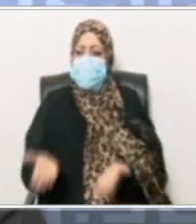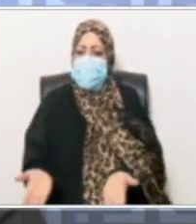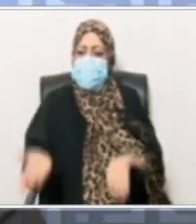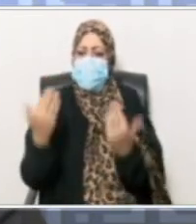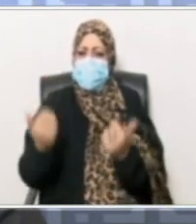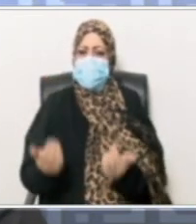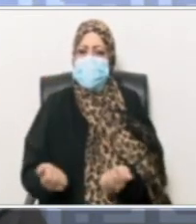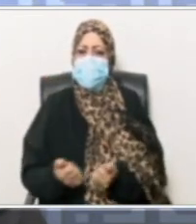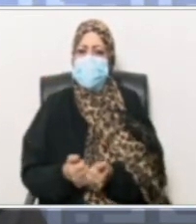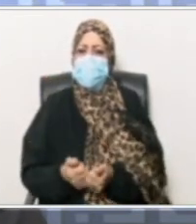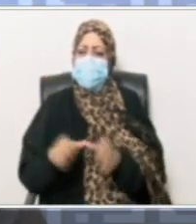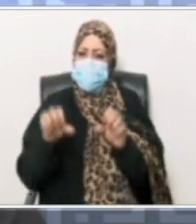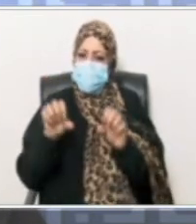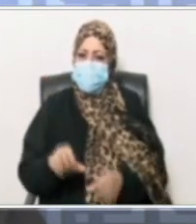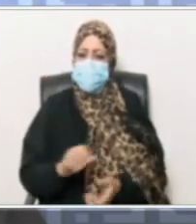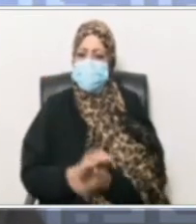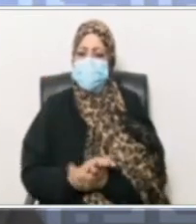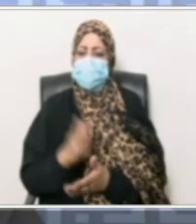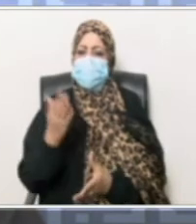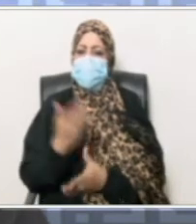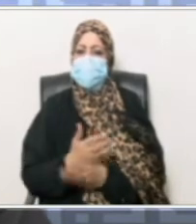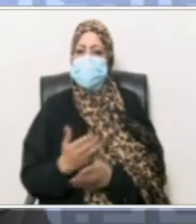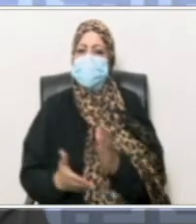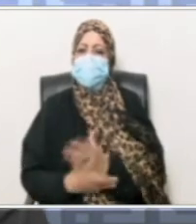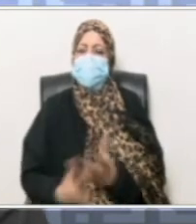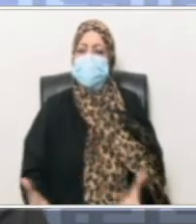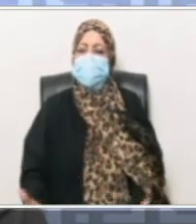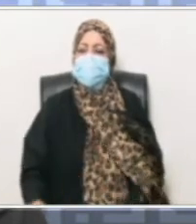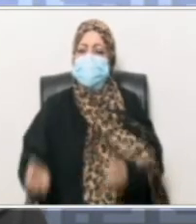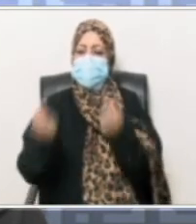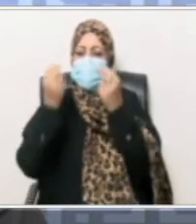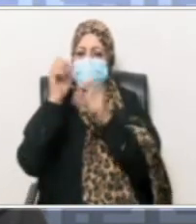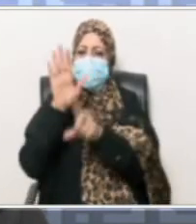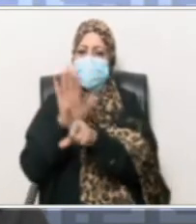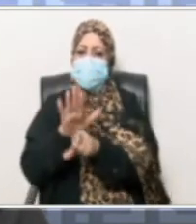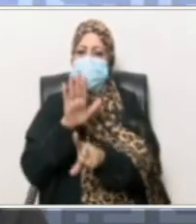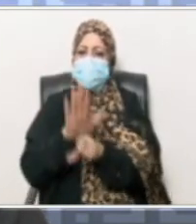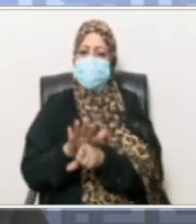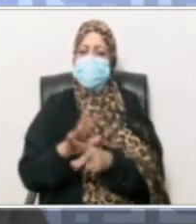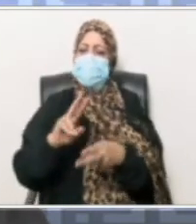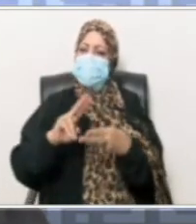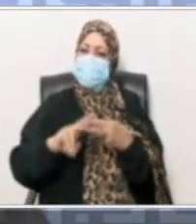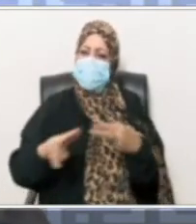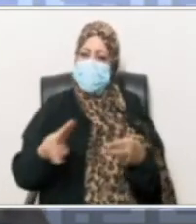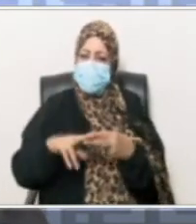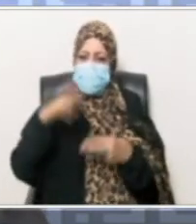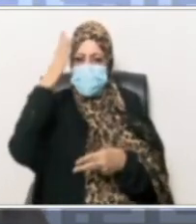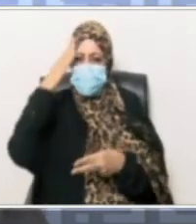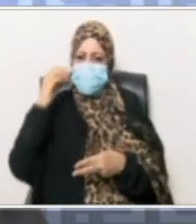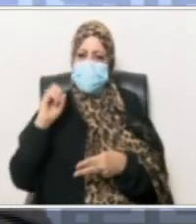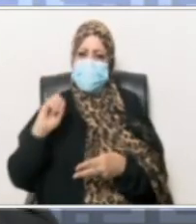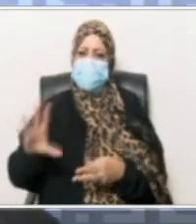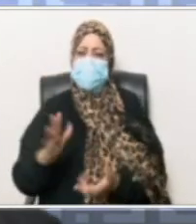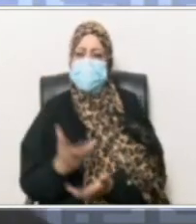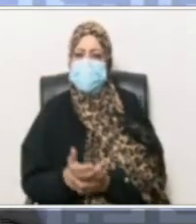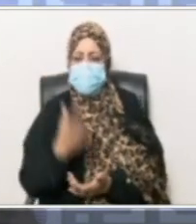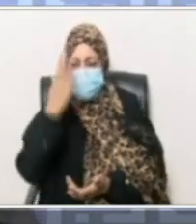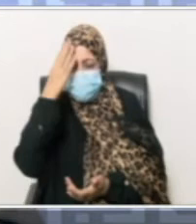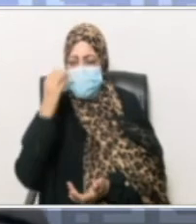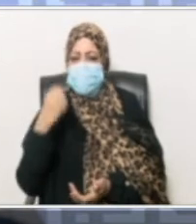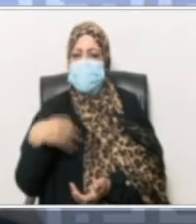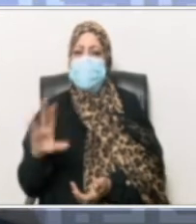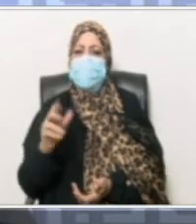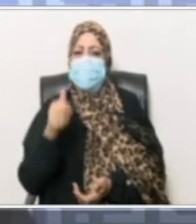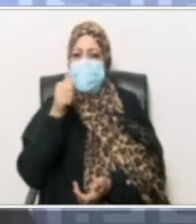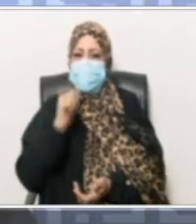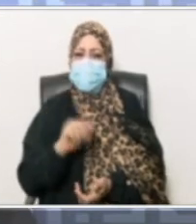لينقذوه بحجة المصالحة، وتدخلوا جعلوا لنا لجنة 75 ورضينا بها،